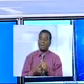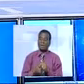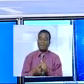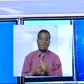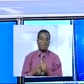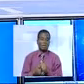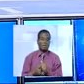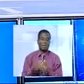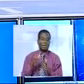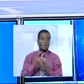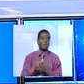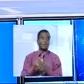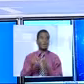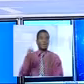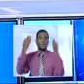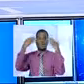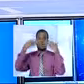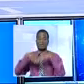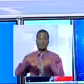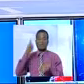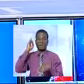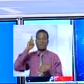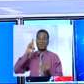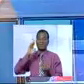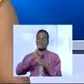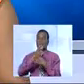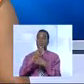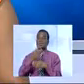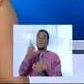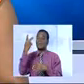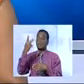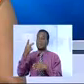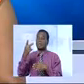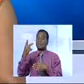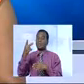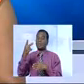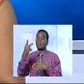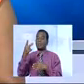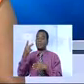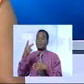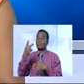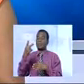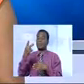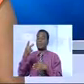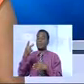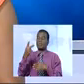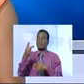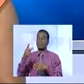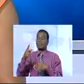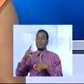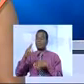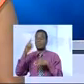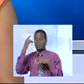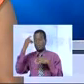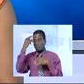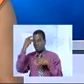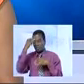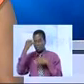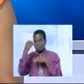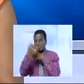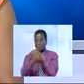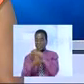Et cette crise diplomatique entre deux États, en bref, le ton monte entre l'Afrique du